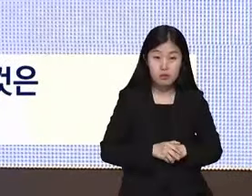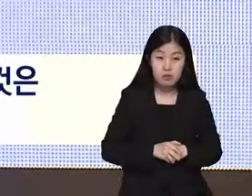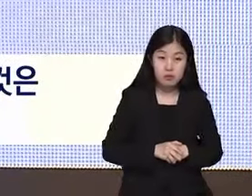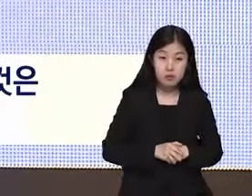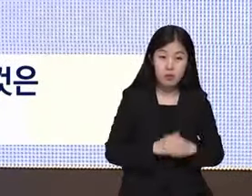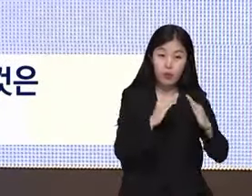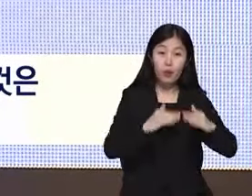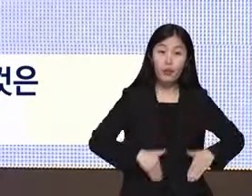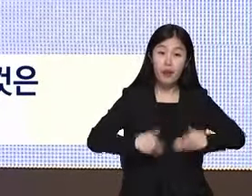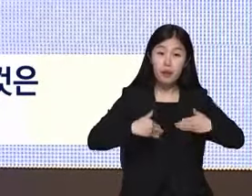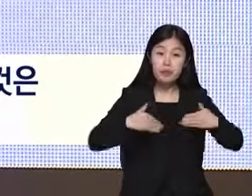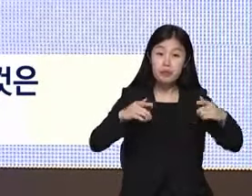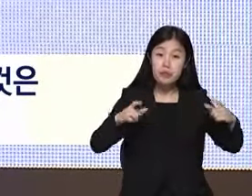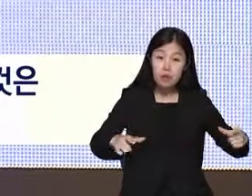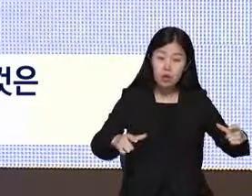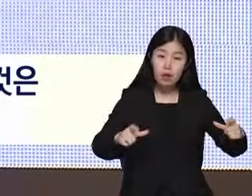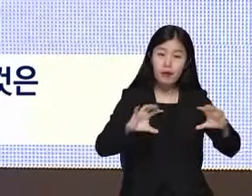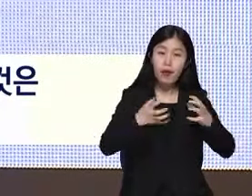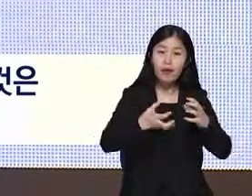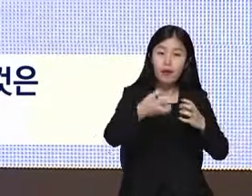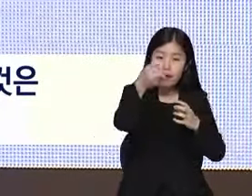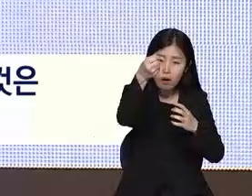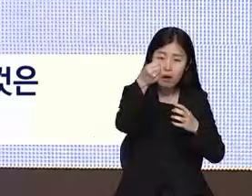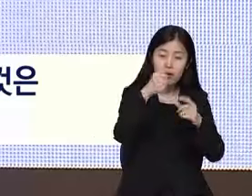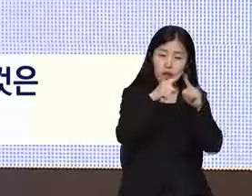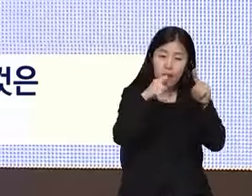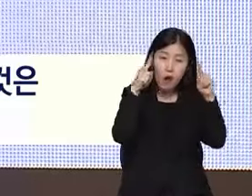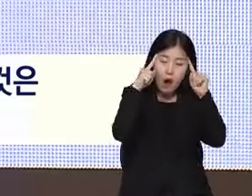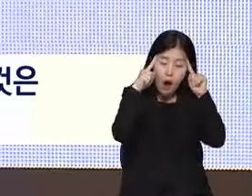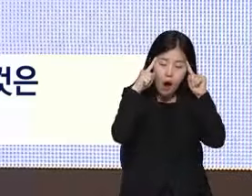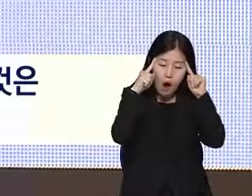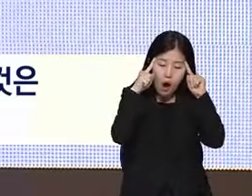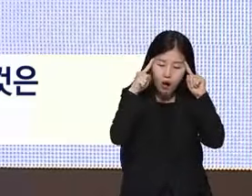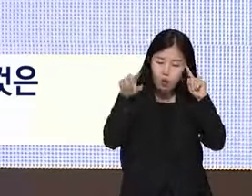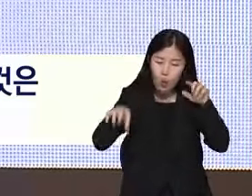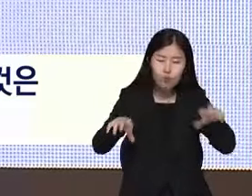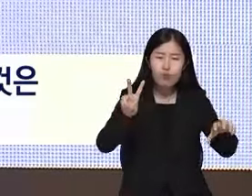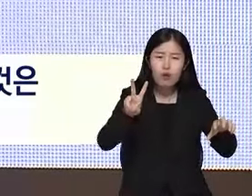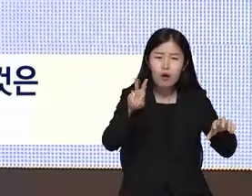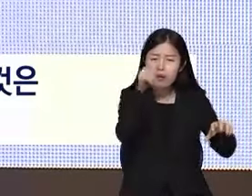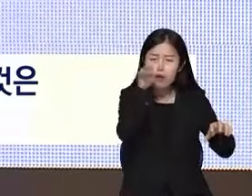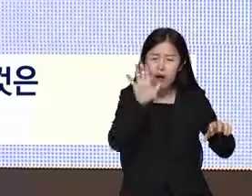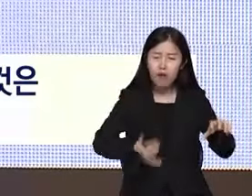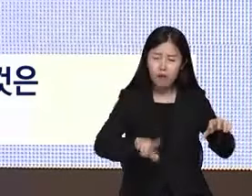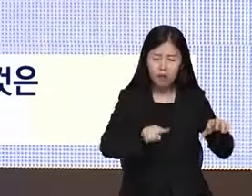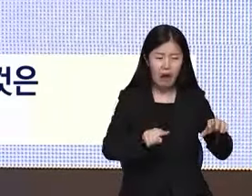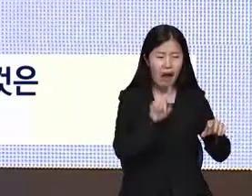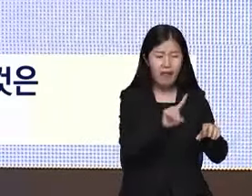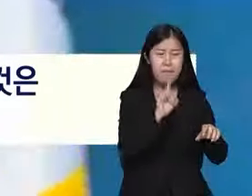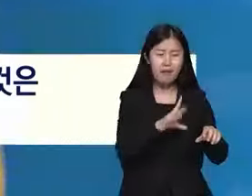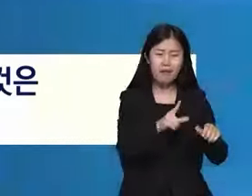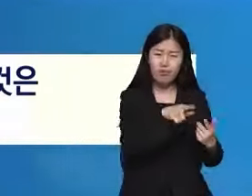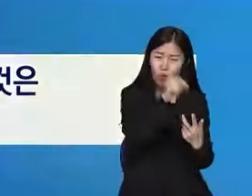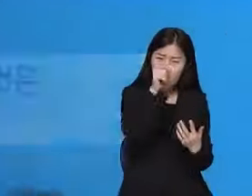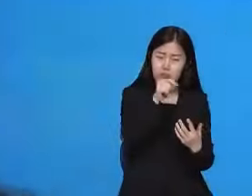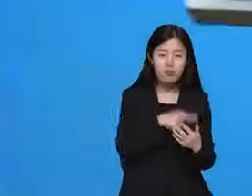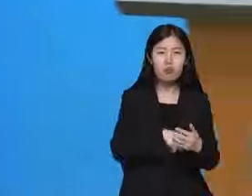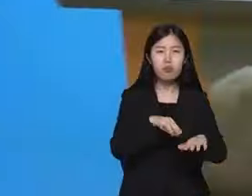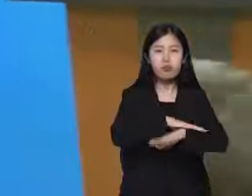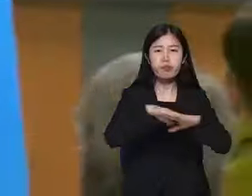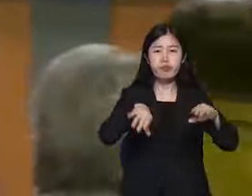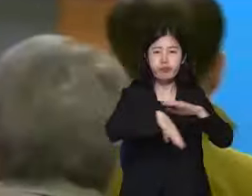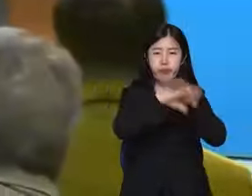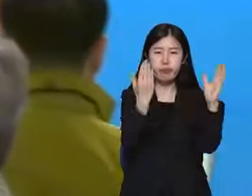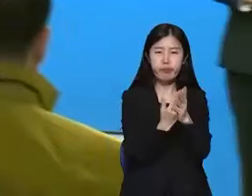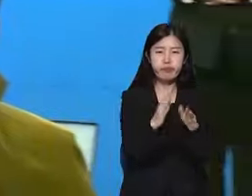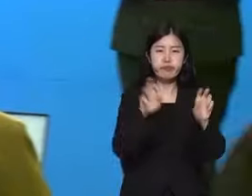한 대학만을 신청받아 진행하는 것은 법률적으로 무효이고 정치적으로도 무효이다.